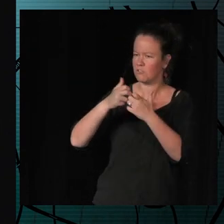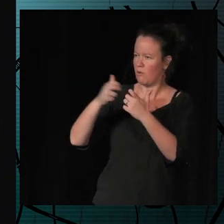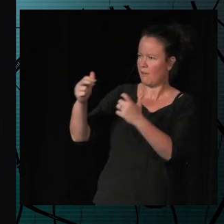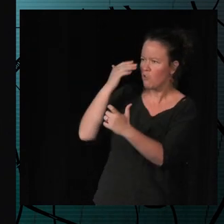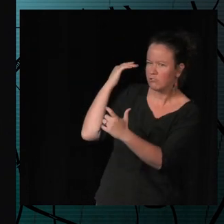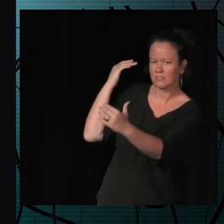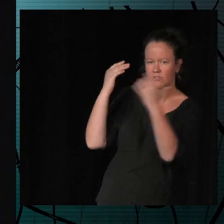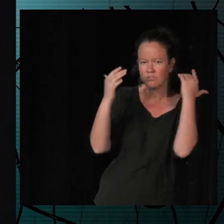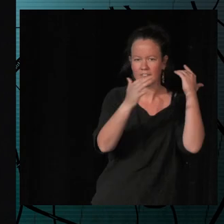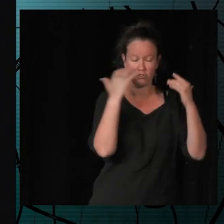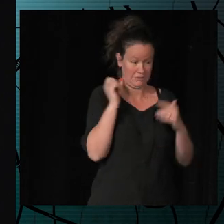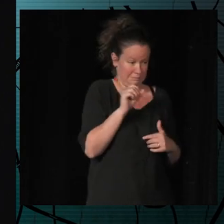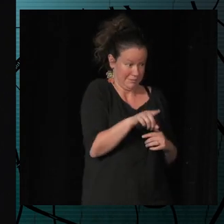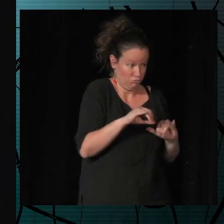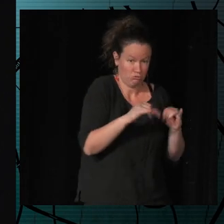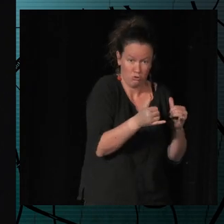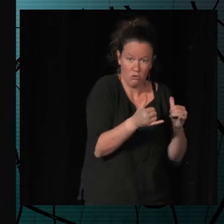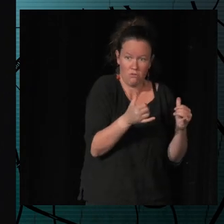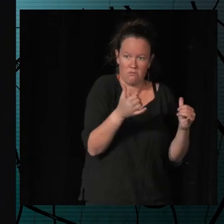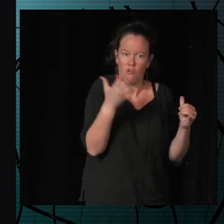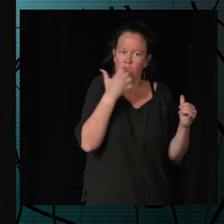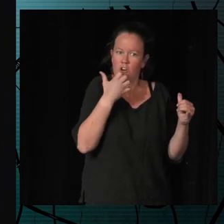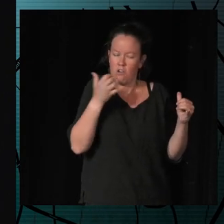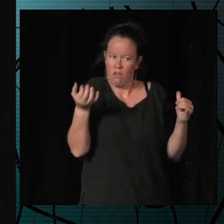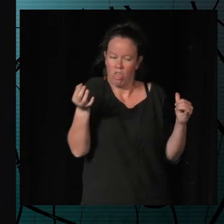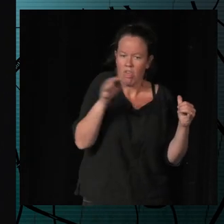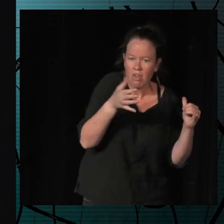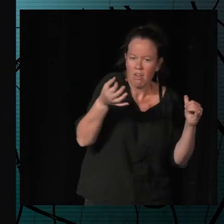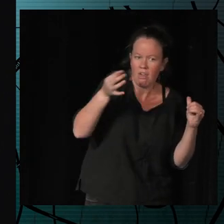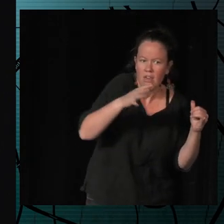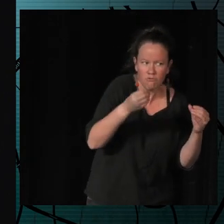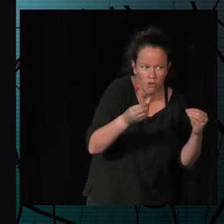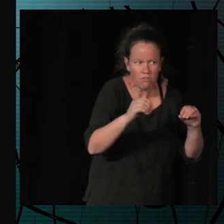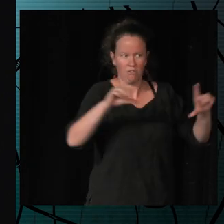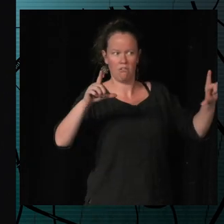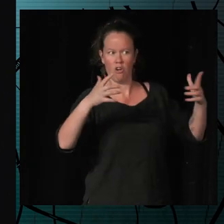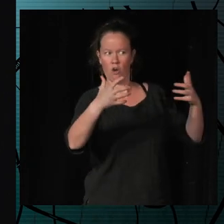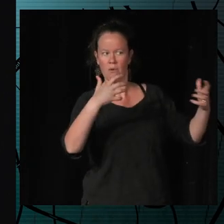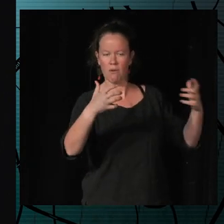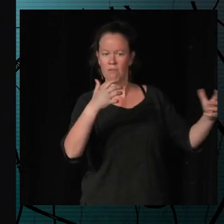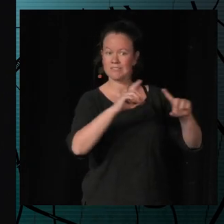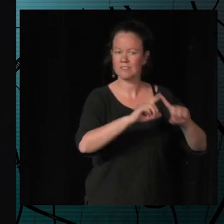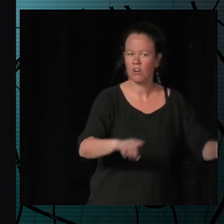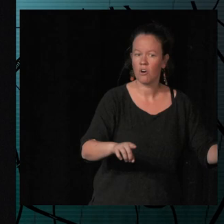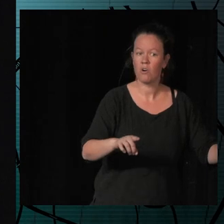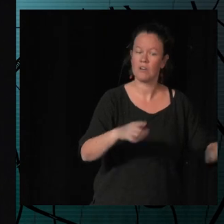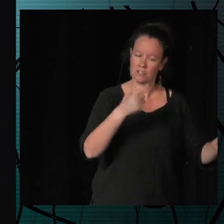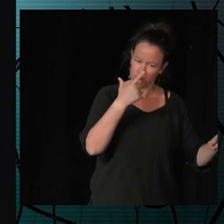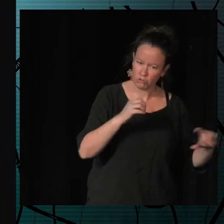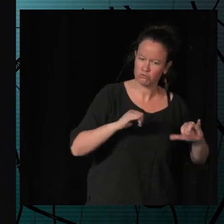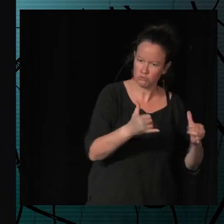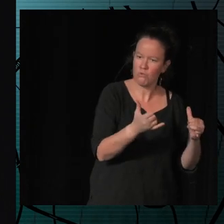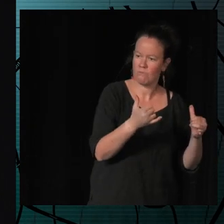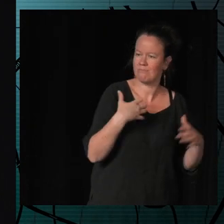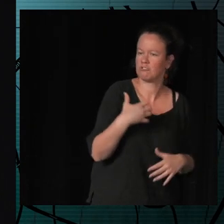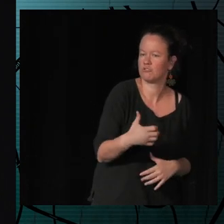différent d'amener des des visuels différents et et finalement c'est une richesse ça nourrit et comme ça s'est